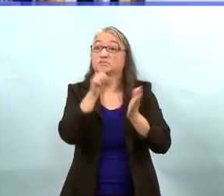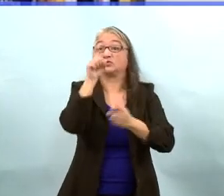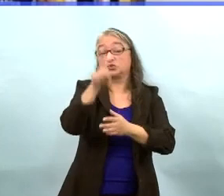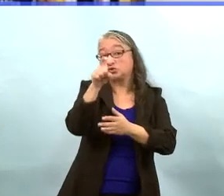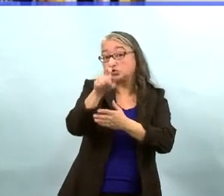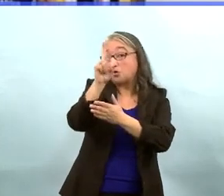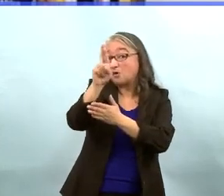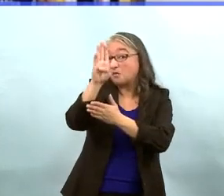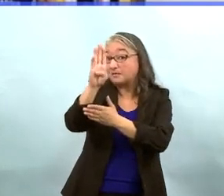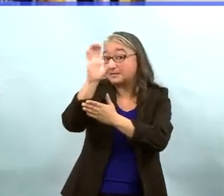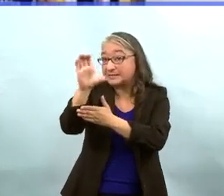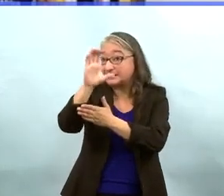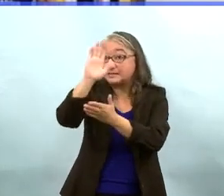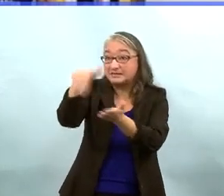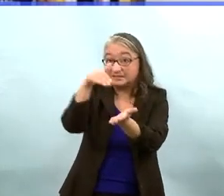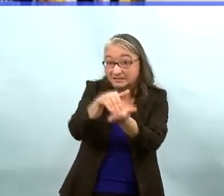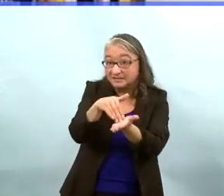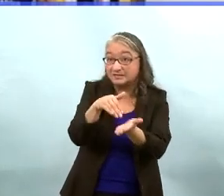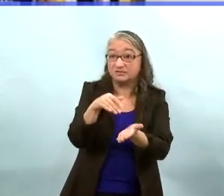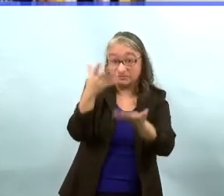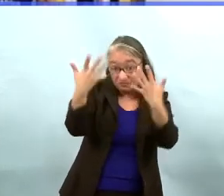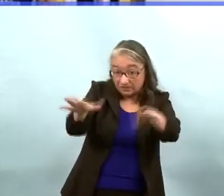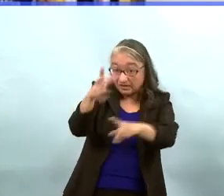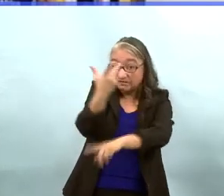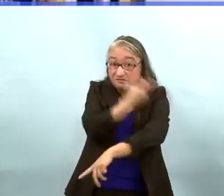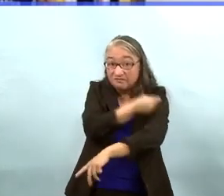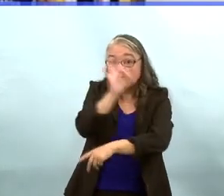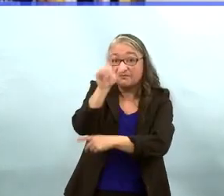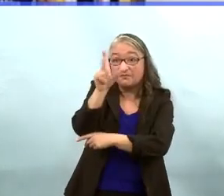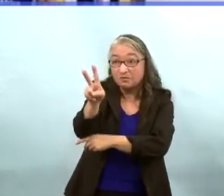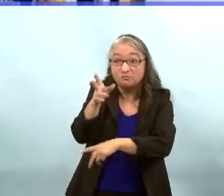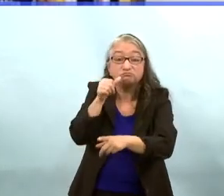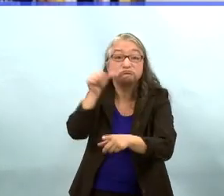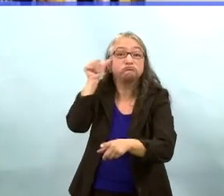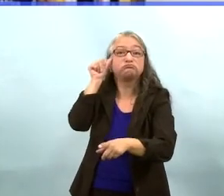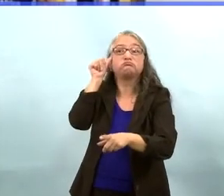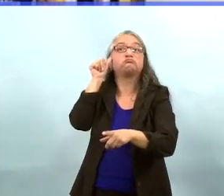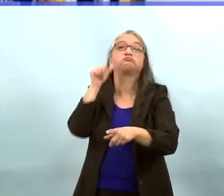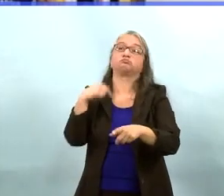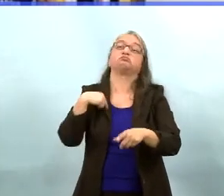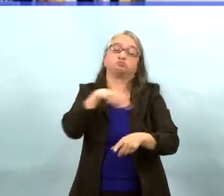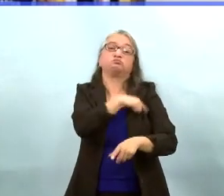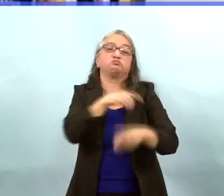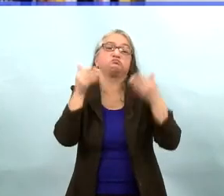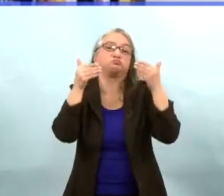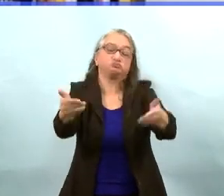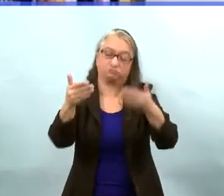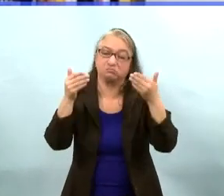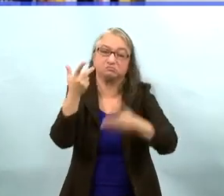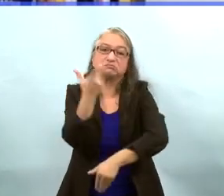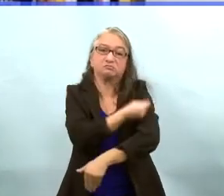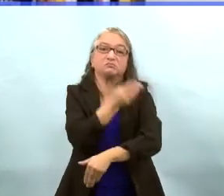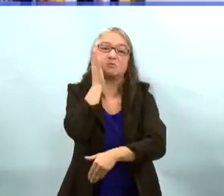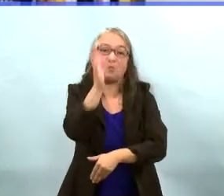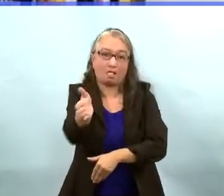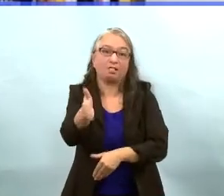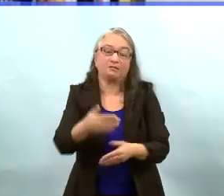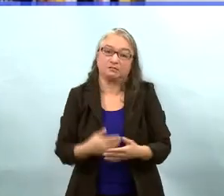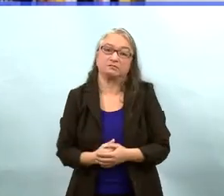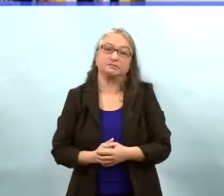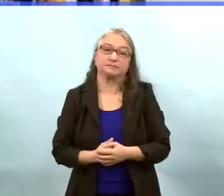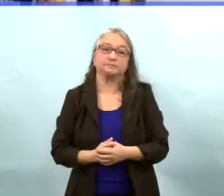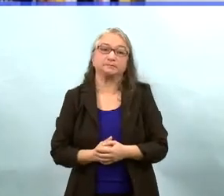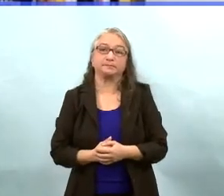vaccination pour recevoir leur vaccin contre la COVID-19 alors qu'ils viennent de recevoir un autre vaccin dans les 2 semaines avant. Oui, bien sûr, on